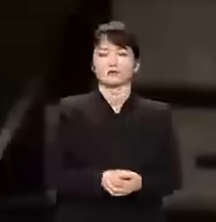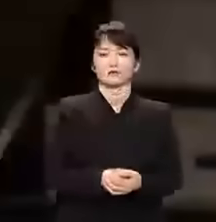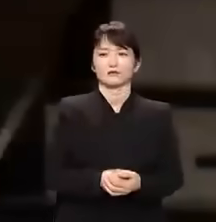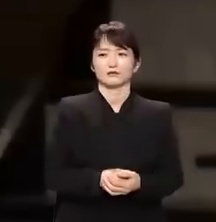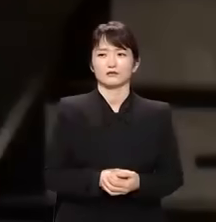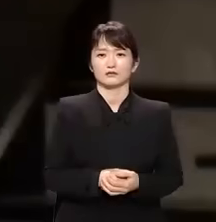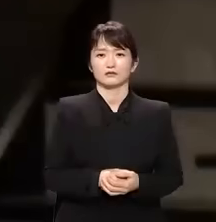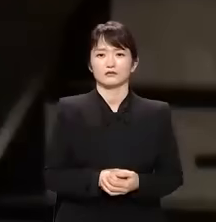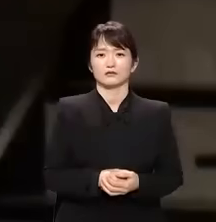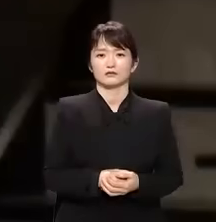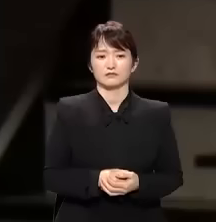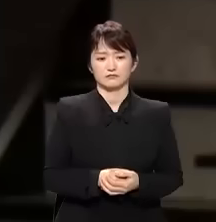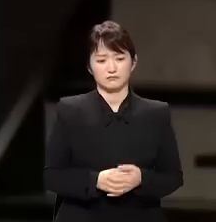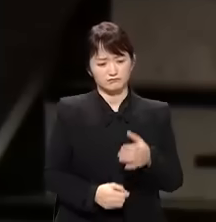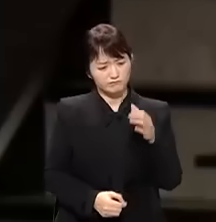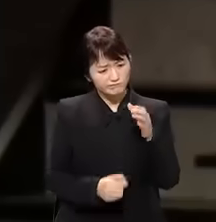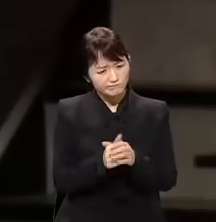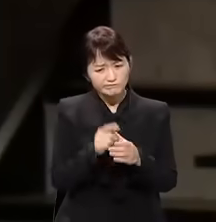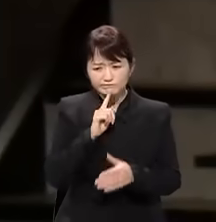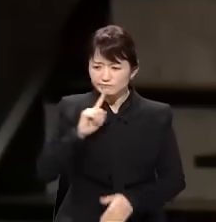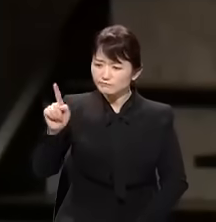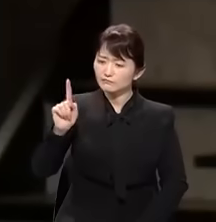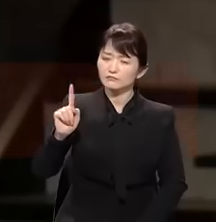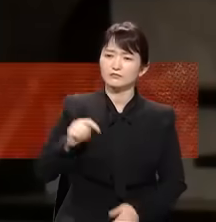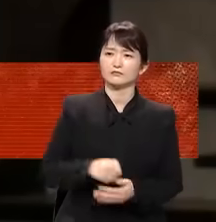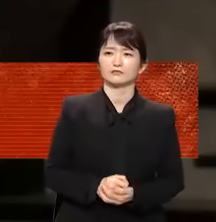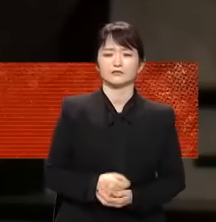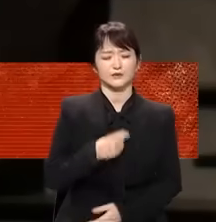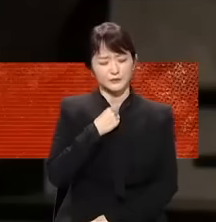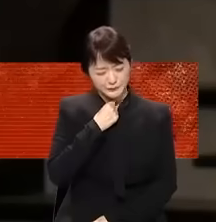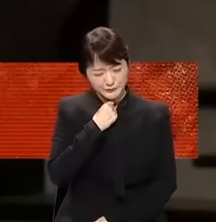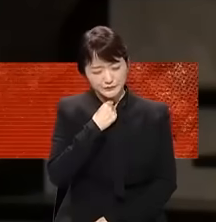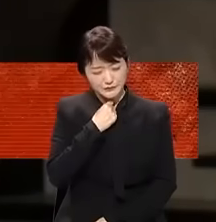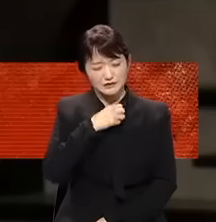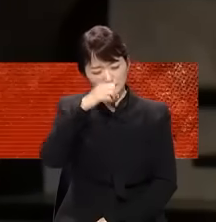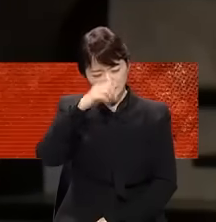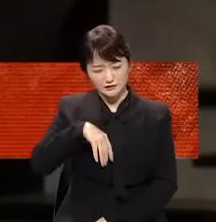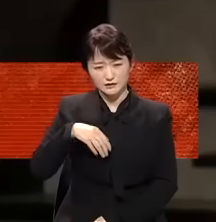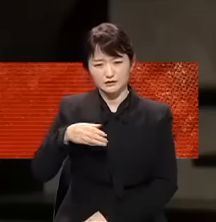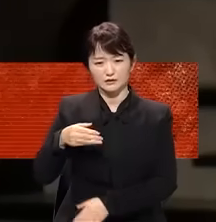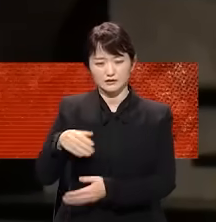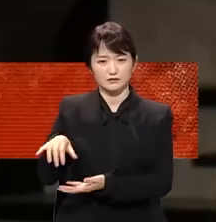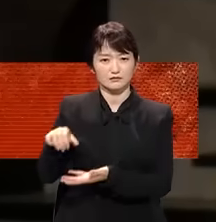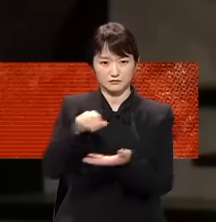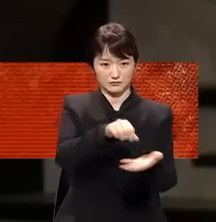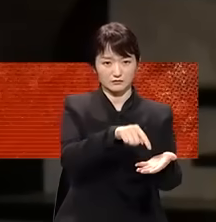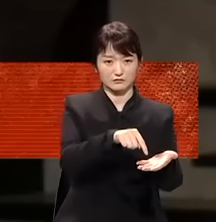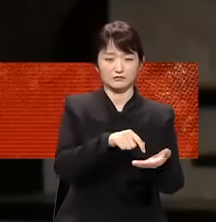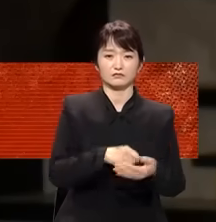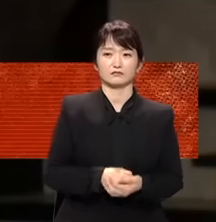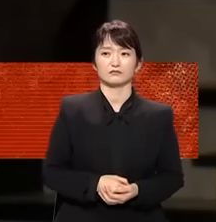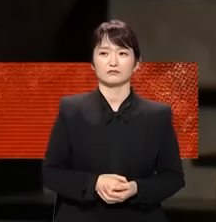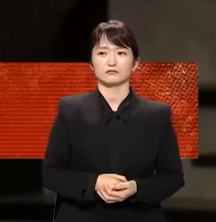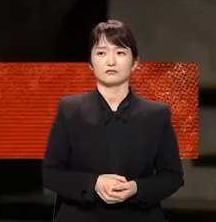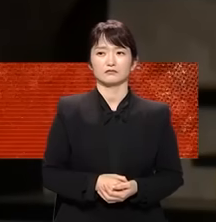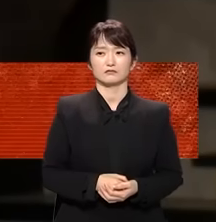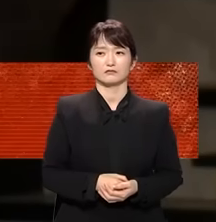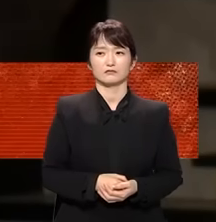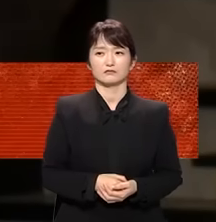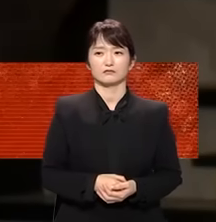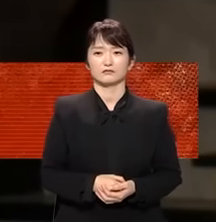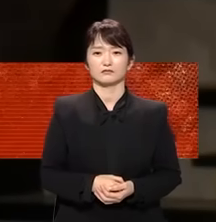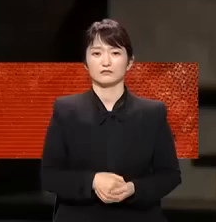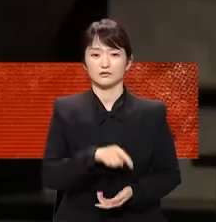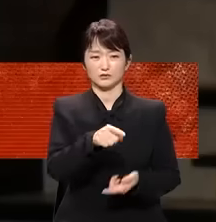건데 이렇게 특이하게 시키길래 그냥 뭐 워낙 원하니까 그냥 준 거라고는 해요 그까 없던 걸 준 건데 이렇게 좀